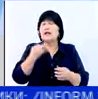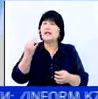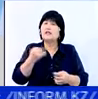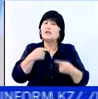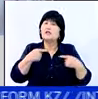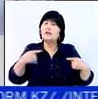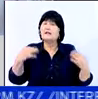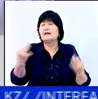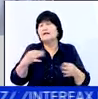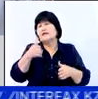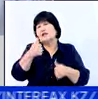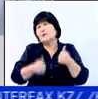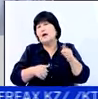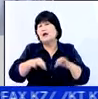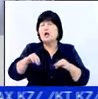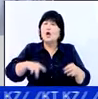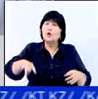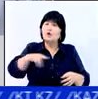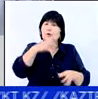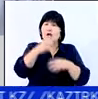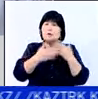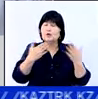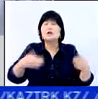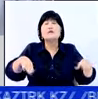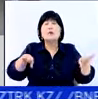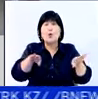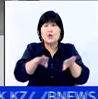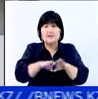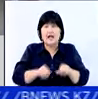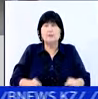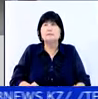интересных проектах, конкурсах республиканского и международного уровня.